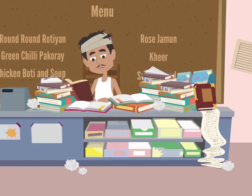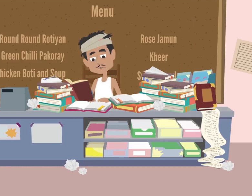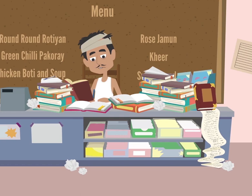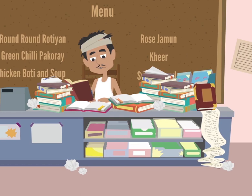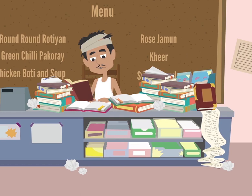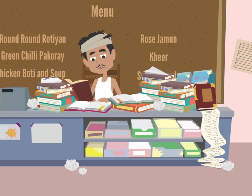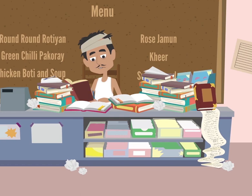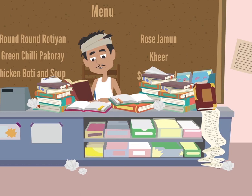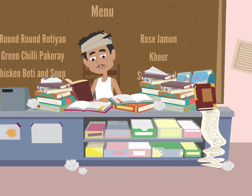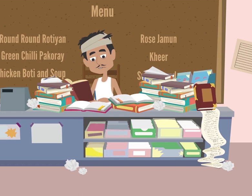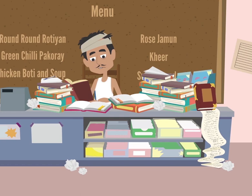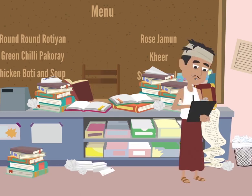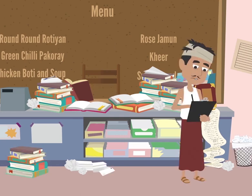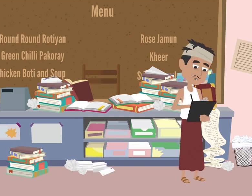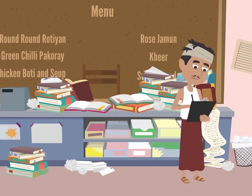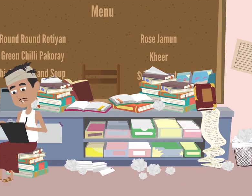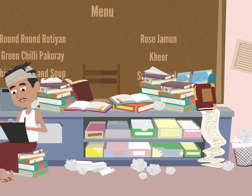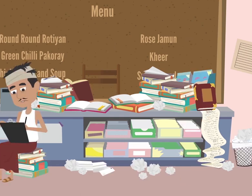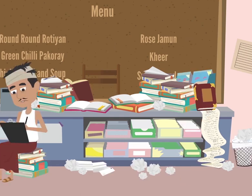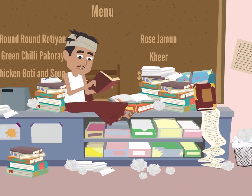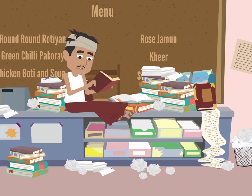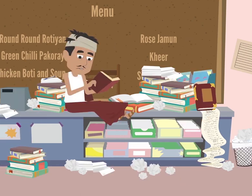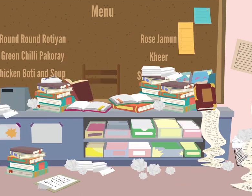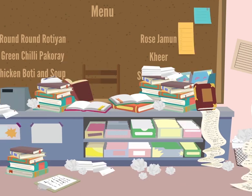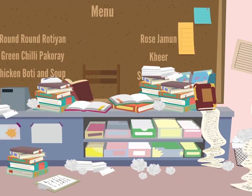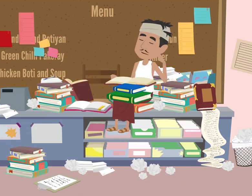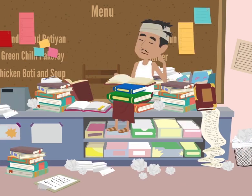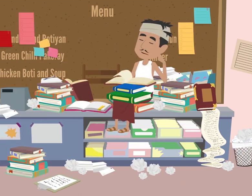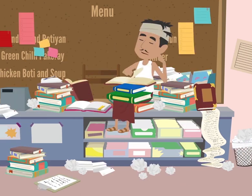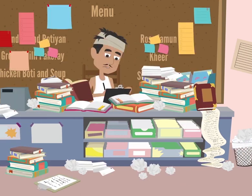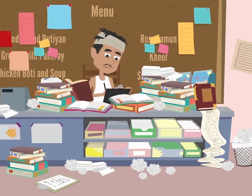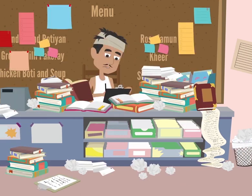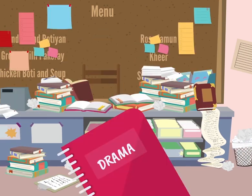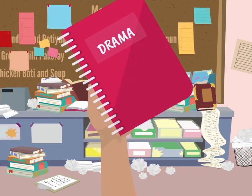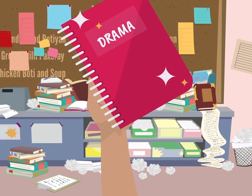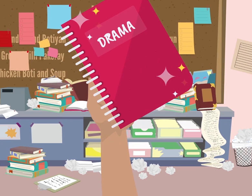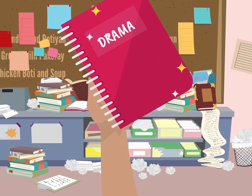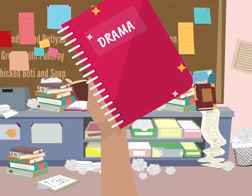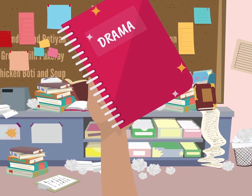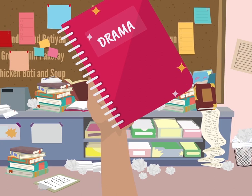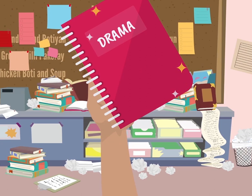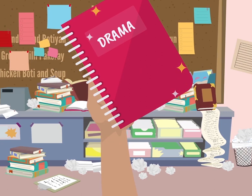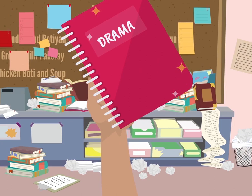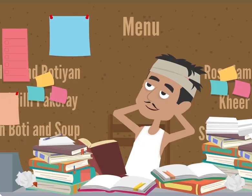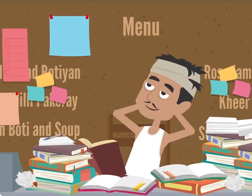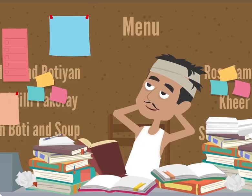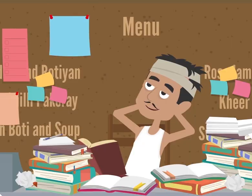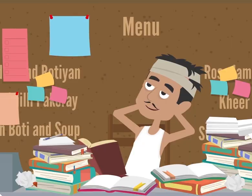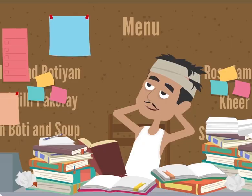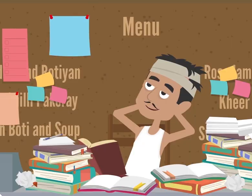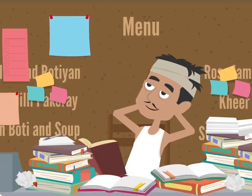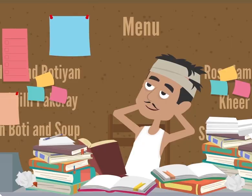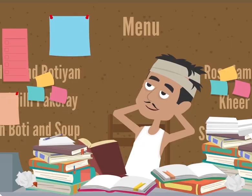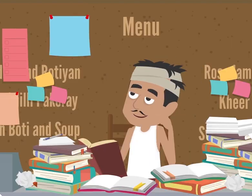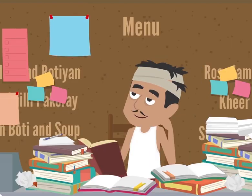ड्रामा लिखने का सोचा। दिन रात एक करके आखिरकार मिट्ठू ने अपना ड्रामा लिख ही लिया। अब बस